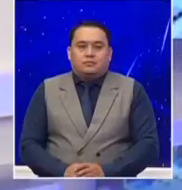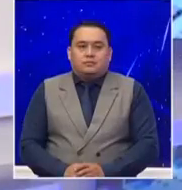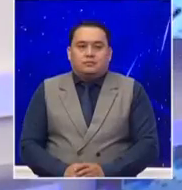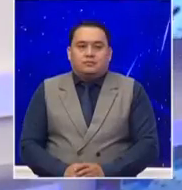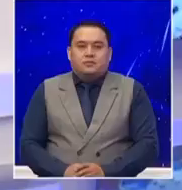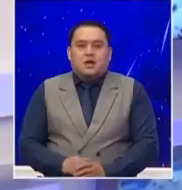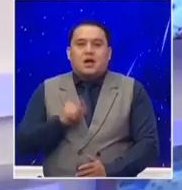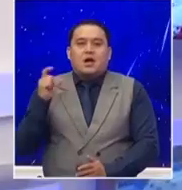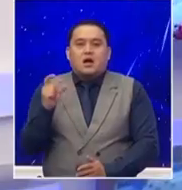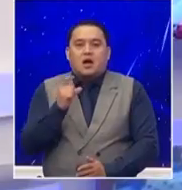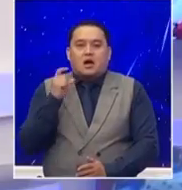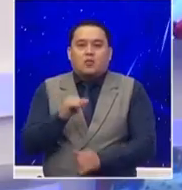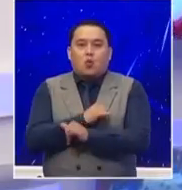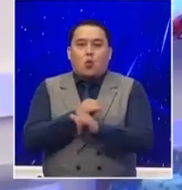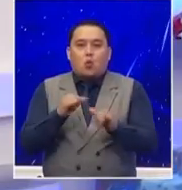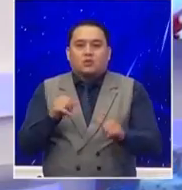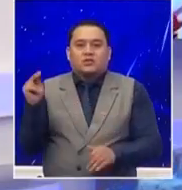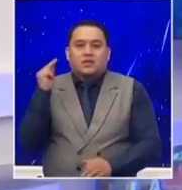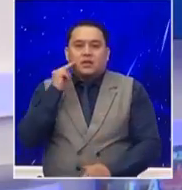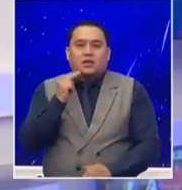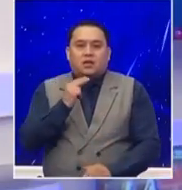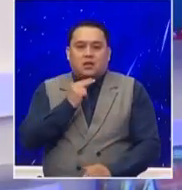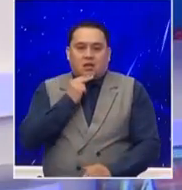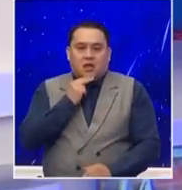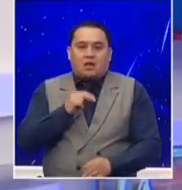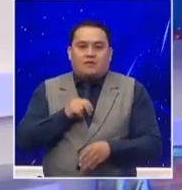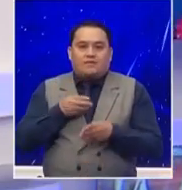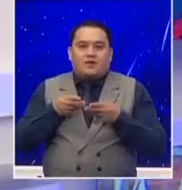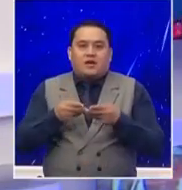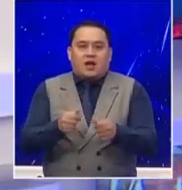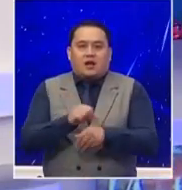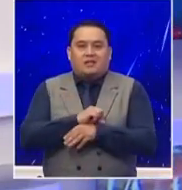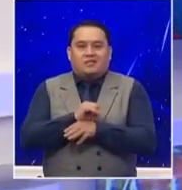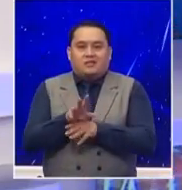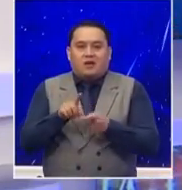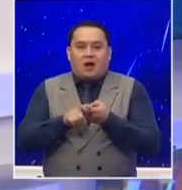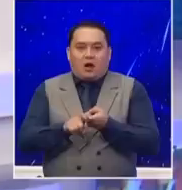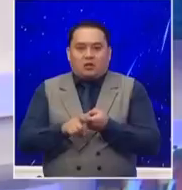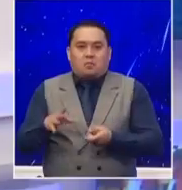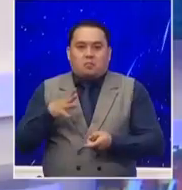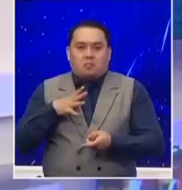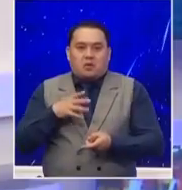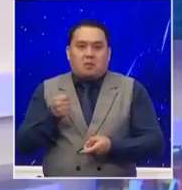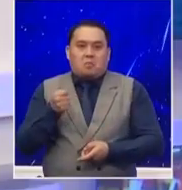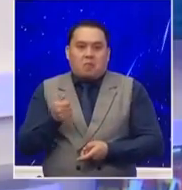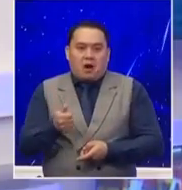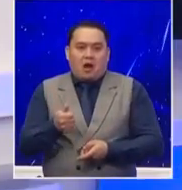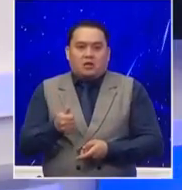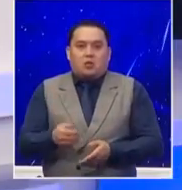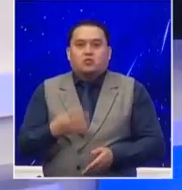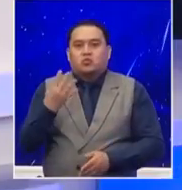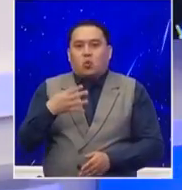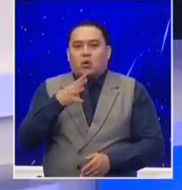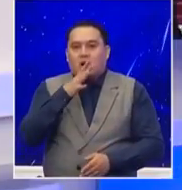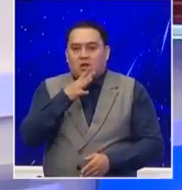Темпы экономического роста Китая в минувшем году на фоне негативного воздействия пандемии коронавируса оказались минимальными за последние более чем